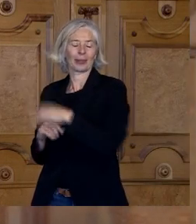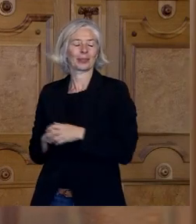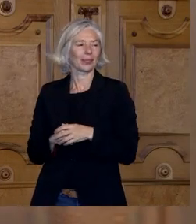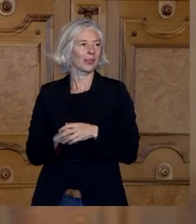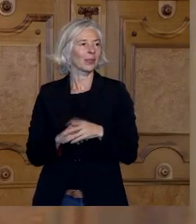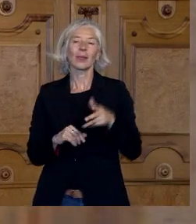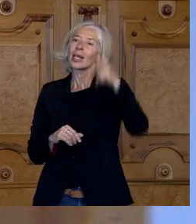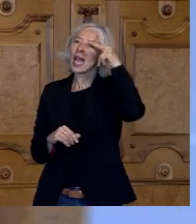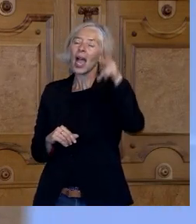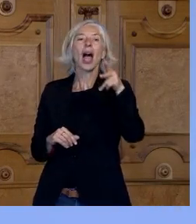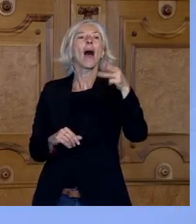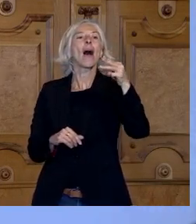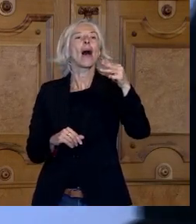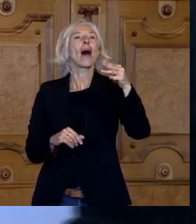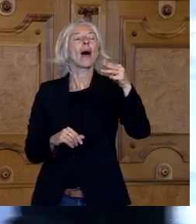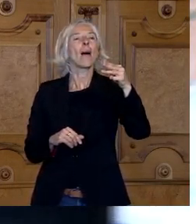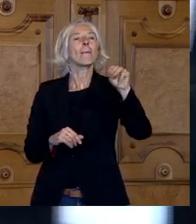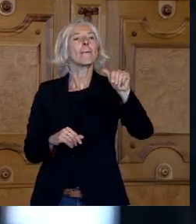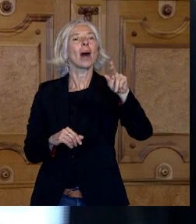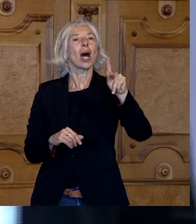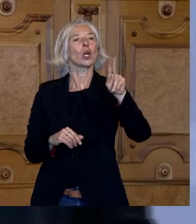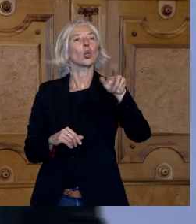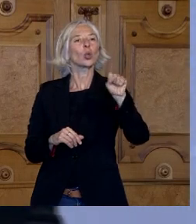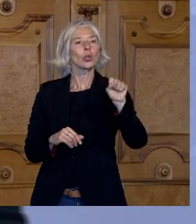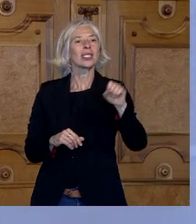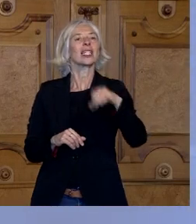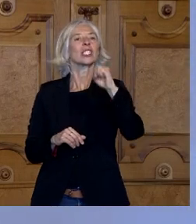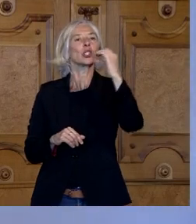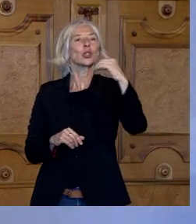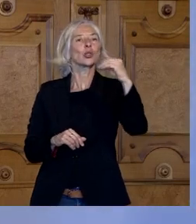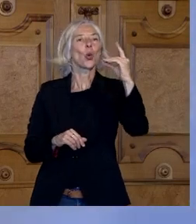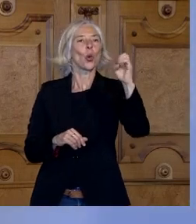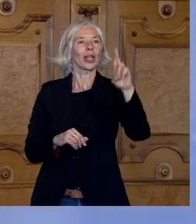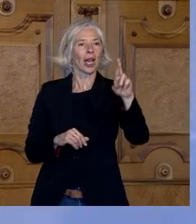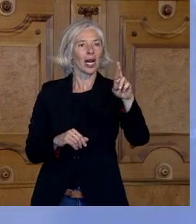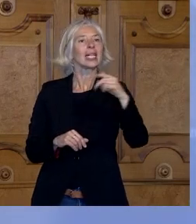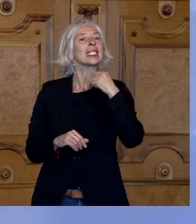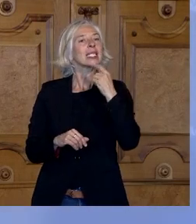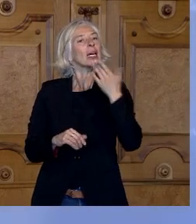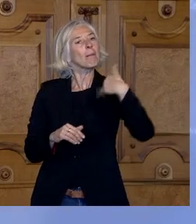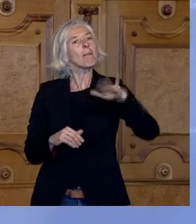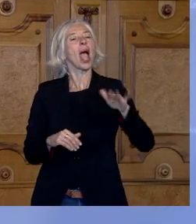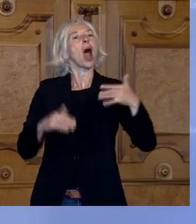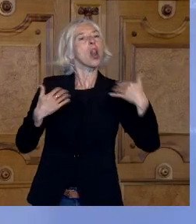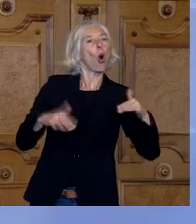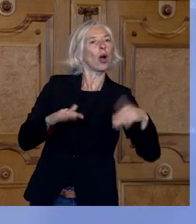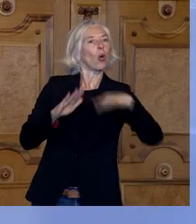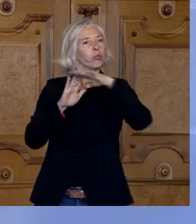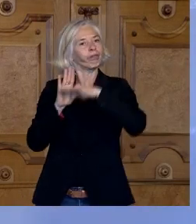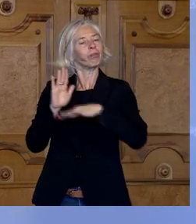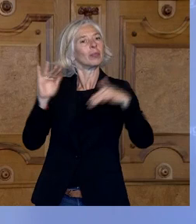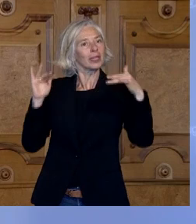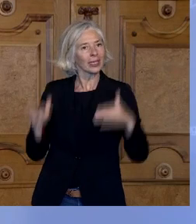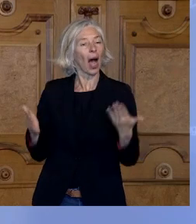weitere regionale Lockerungen in Aussicht gestellt. Wie sehen Sie da die Chancen für Augsburg? Die Zahl der tatsächlich